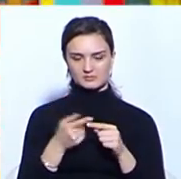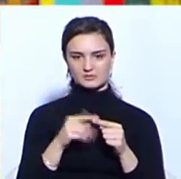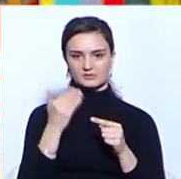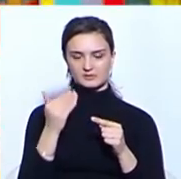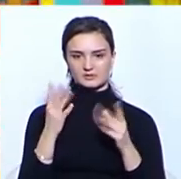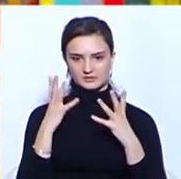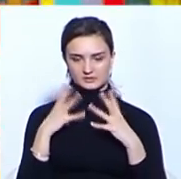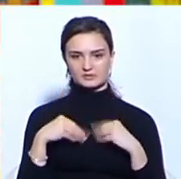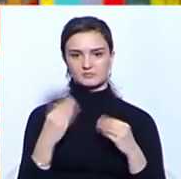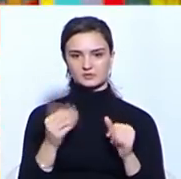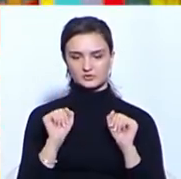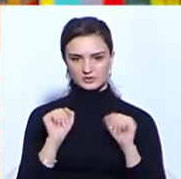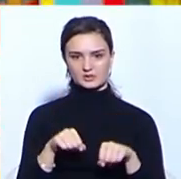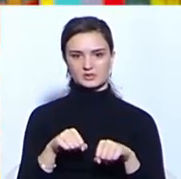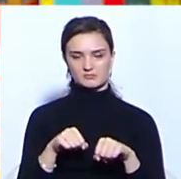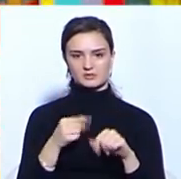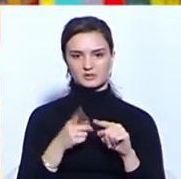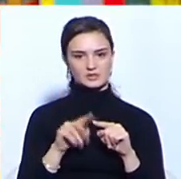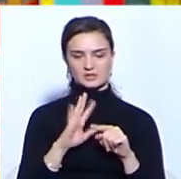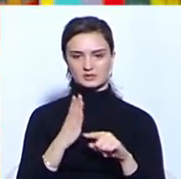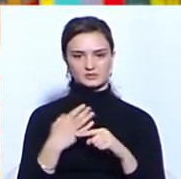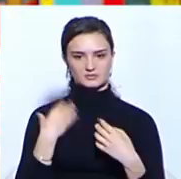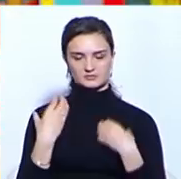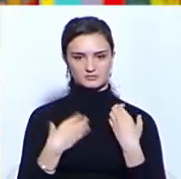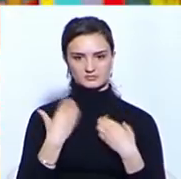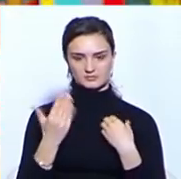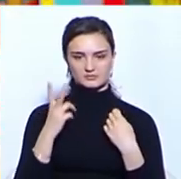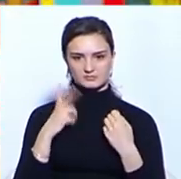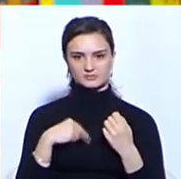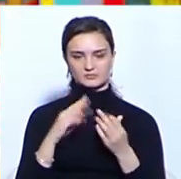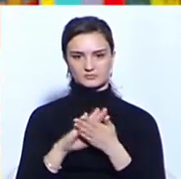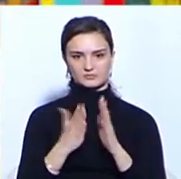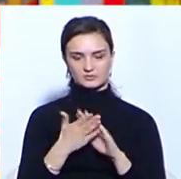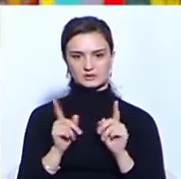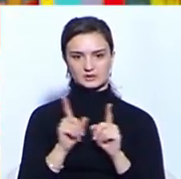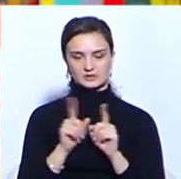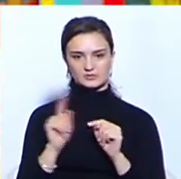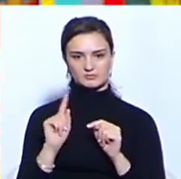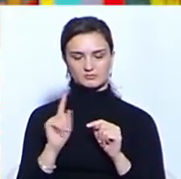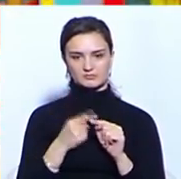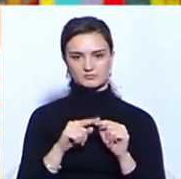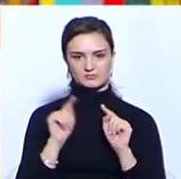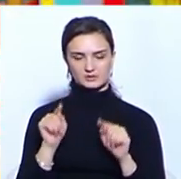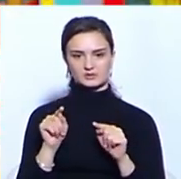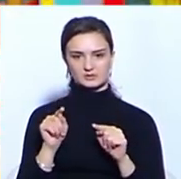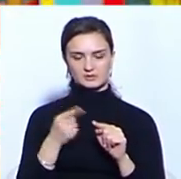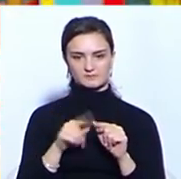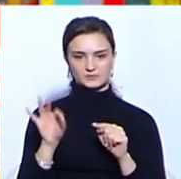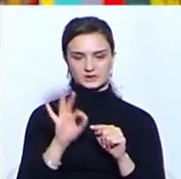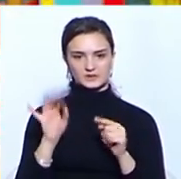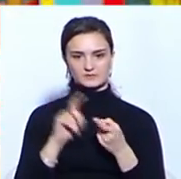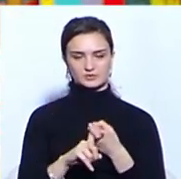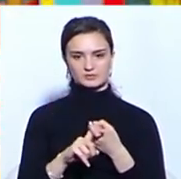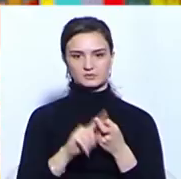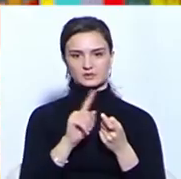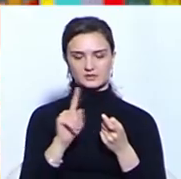თქვენი დამშვიდება ნამდვილად შეიძლება, ნამდვილად არ არის თქვენი ქალიშვილის მდგომარეობა ისეთი, რომ მას ამასთან